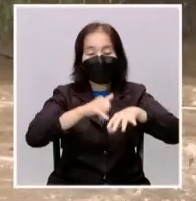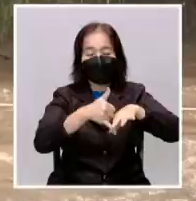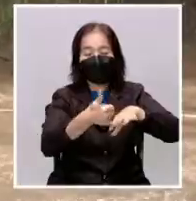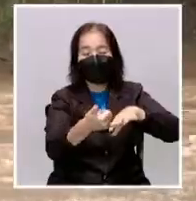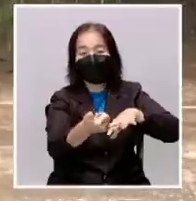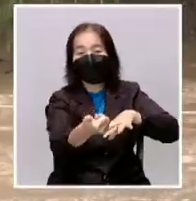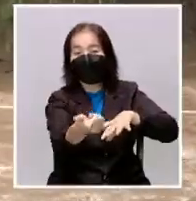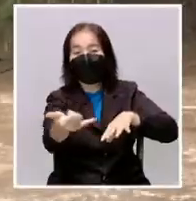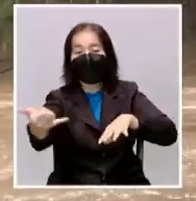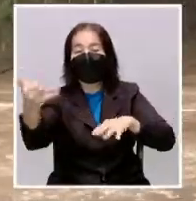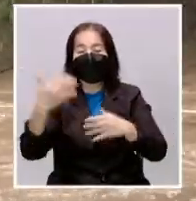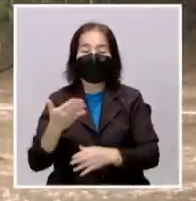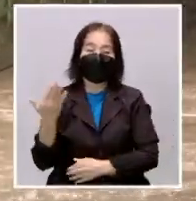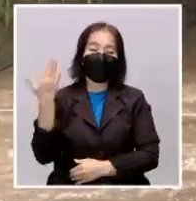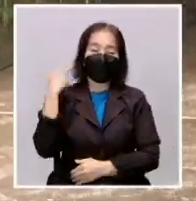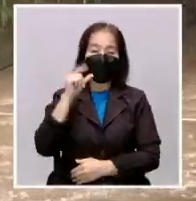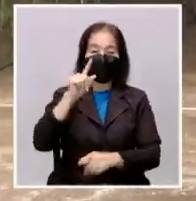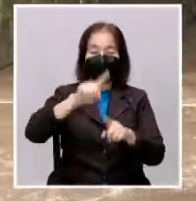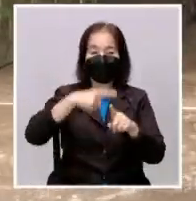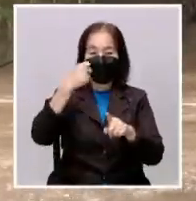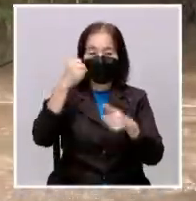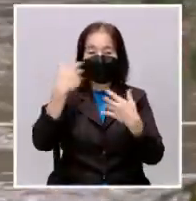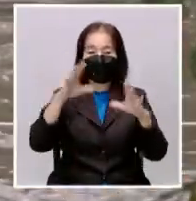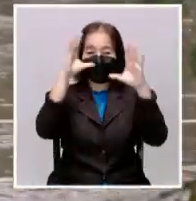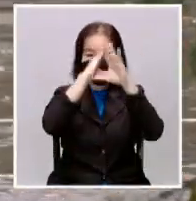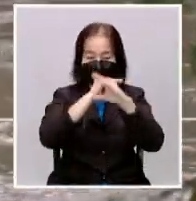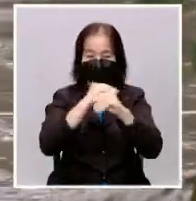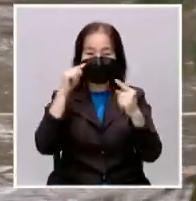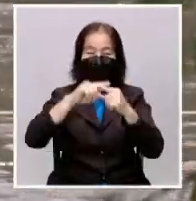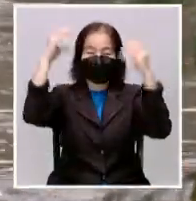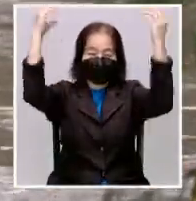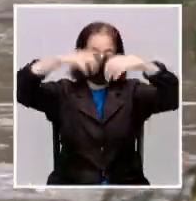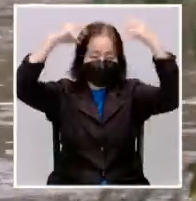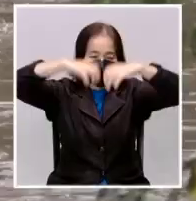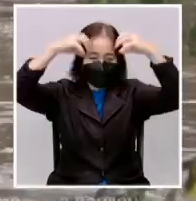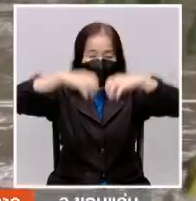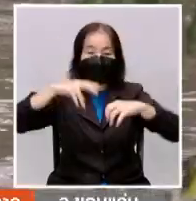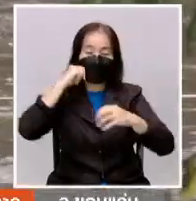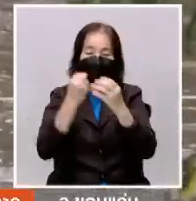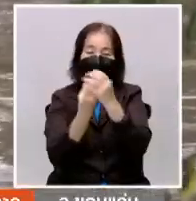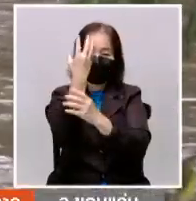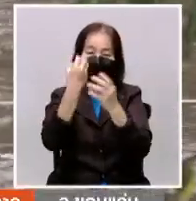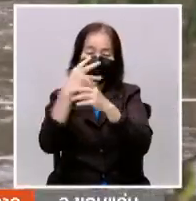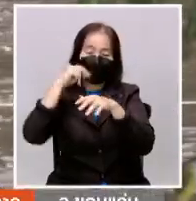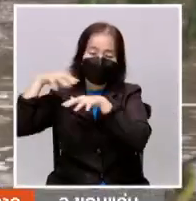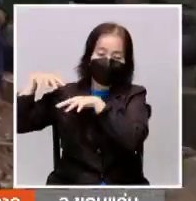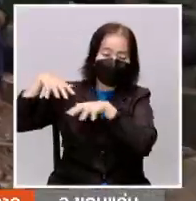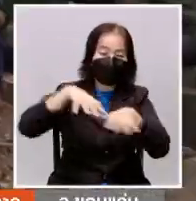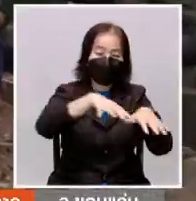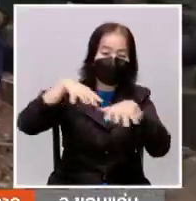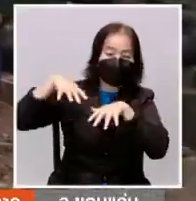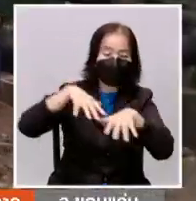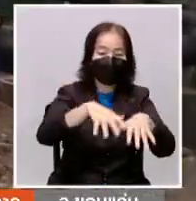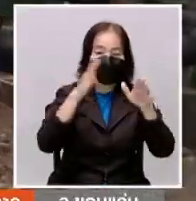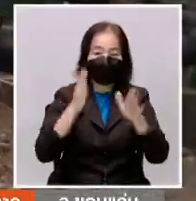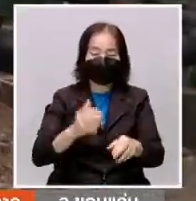งแต่ช่วงดึกของวันที่21ตุลาคมที่ผ่านมาค่ะตอนนั้นมีเหตุการณ์ฝนตกหนักน้ำป่าไหลทะลักเข้าไปในหมู่บ้านเจ้าหน้า